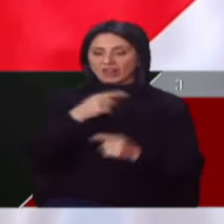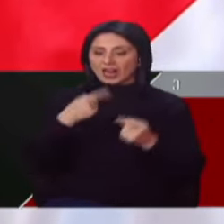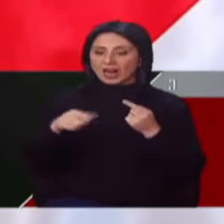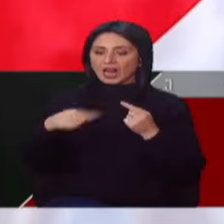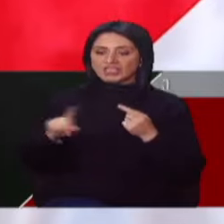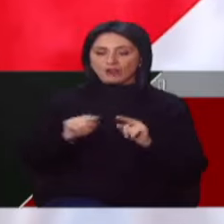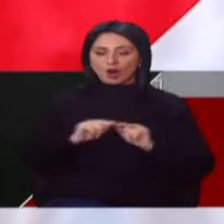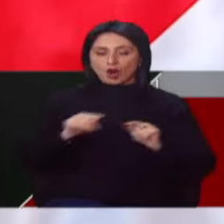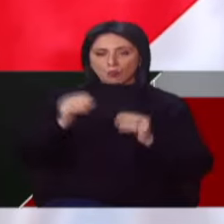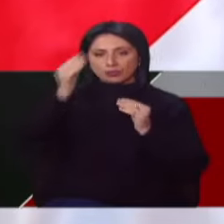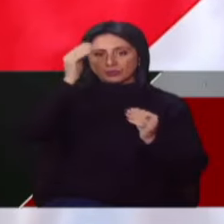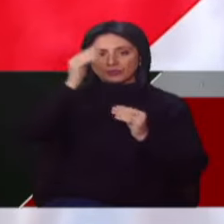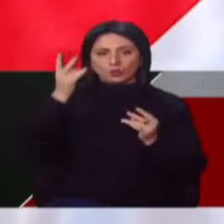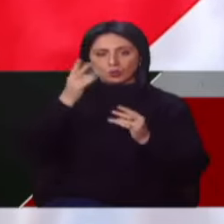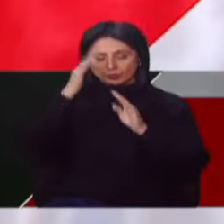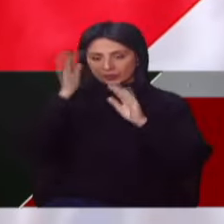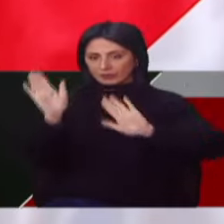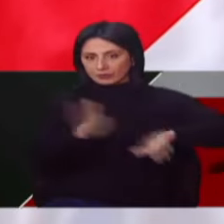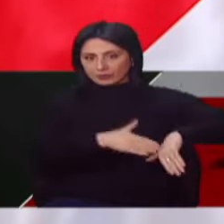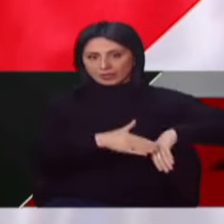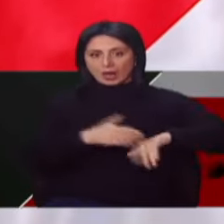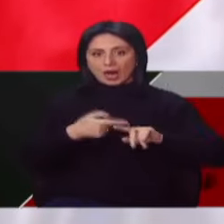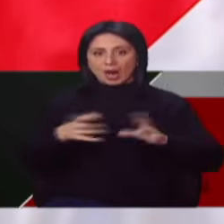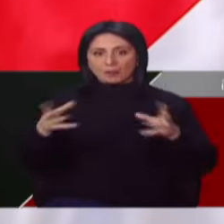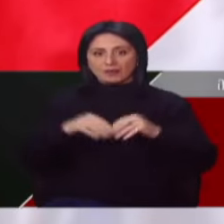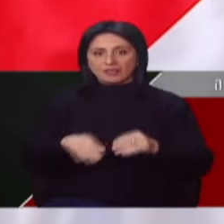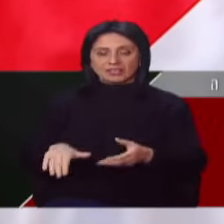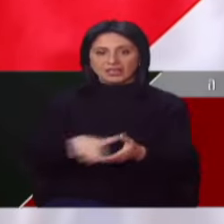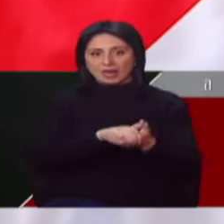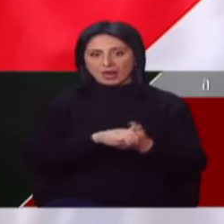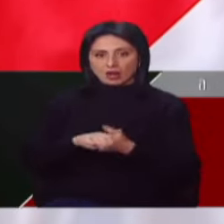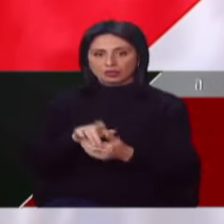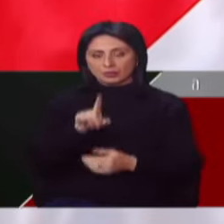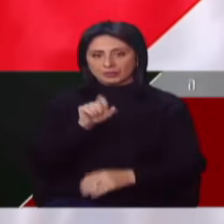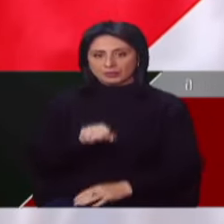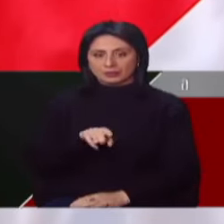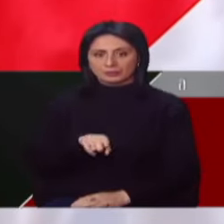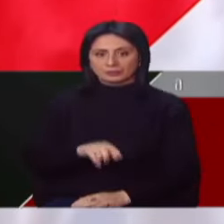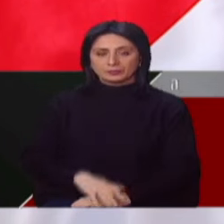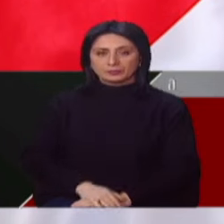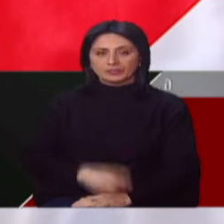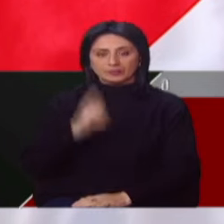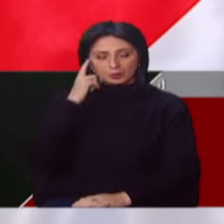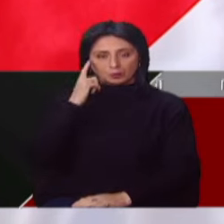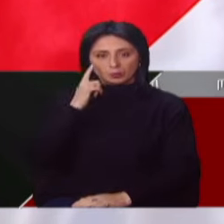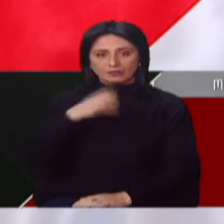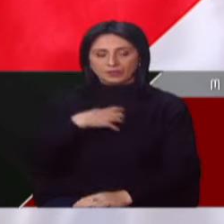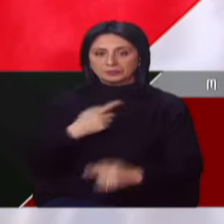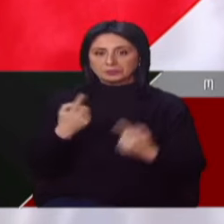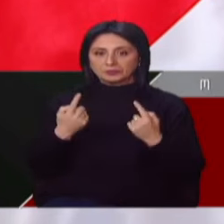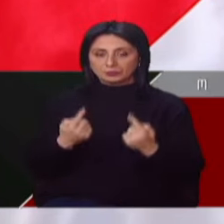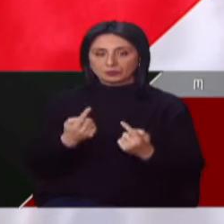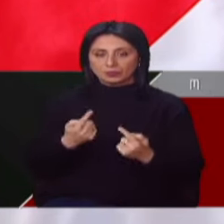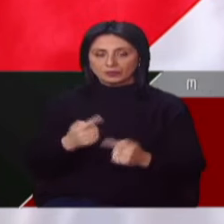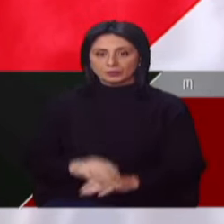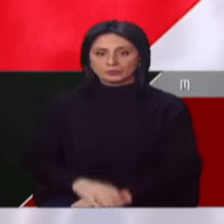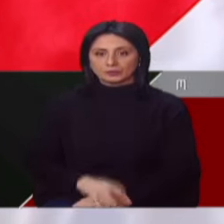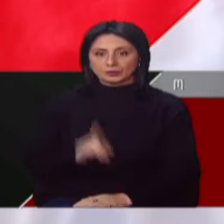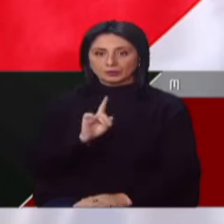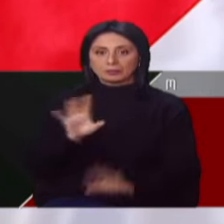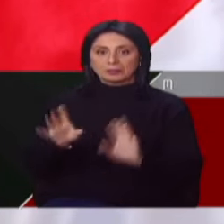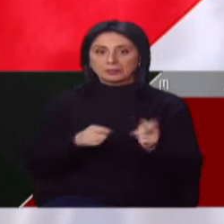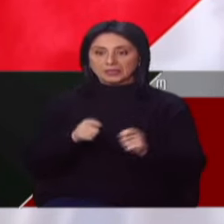რაც არის ოპოზიციურ ფლანგზე, უნდა დავივიწყოთ. Ამასთან დიდი ერთობისთვის ფიქრობ, მნიშვნელოვანია